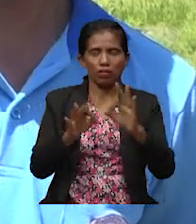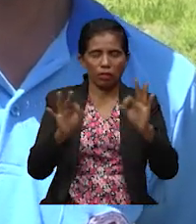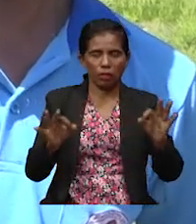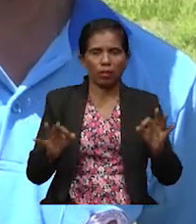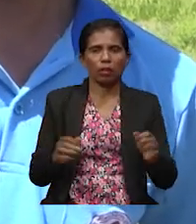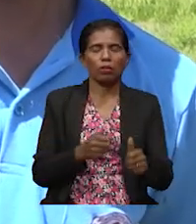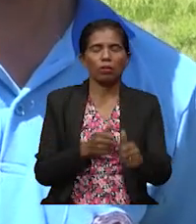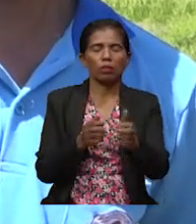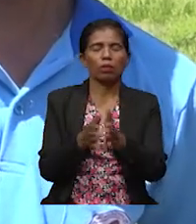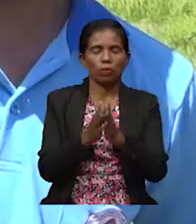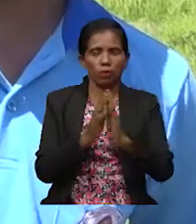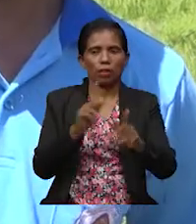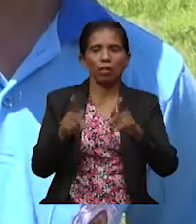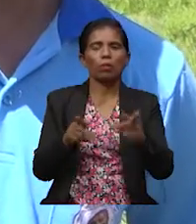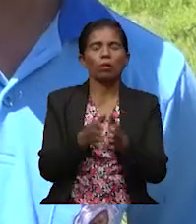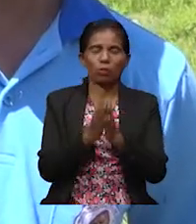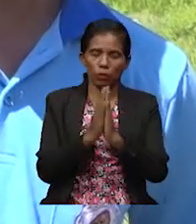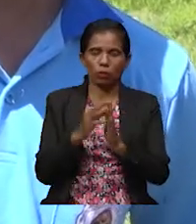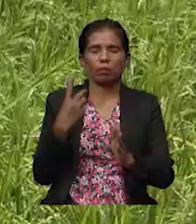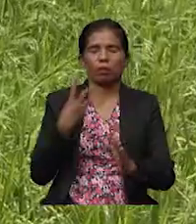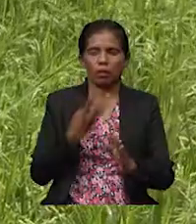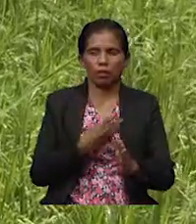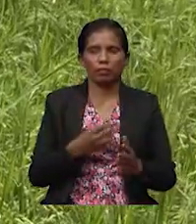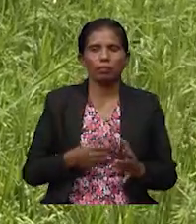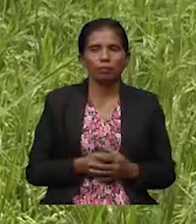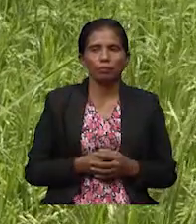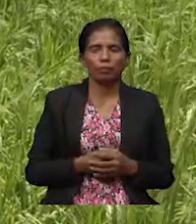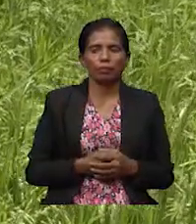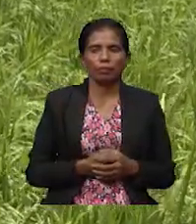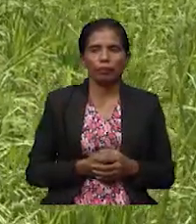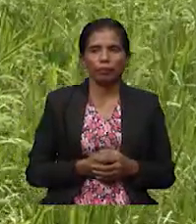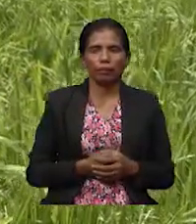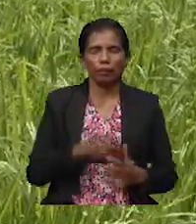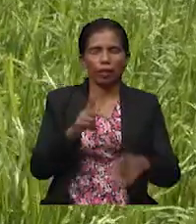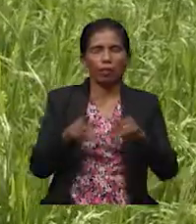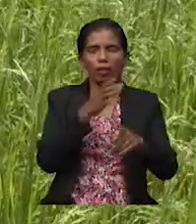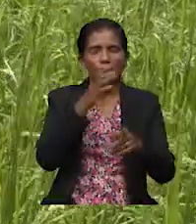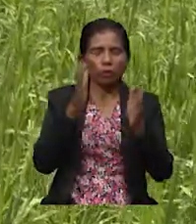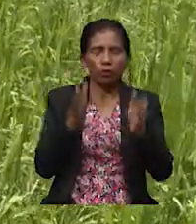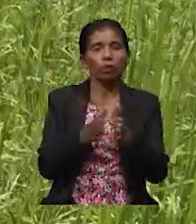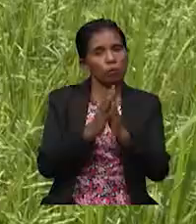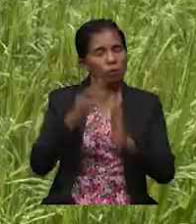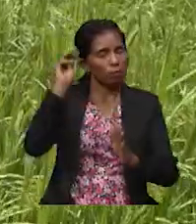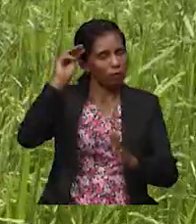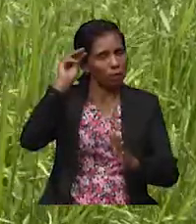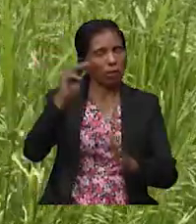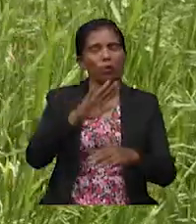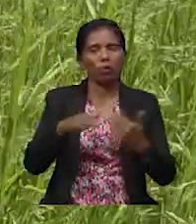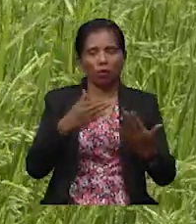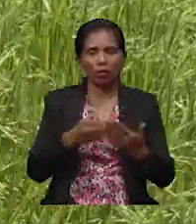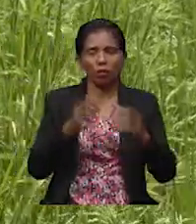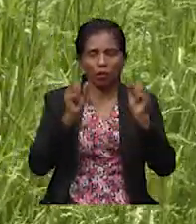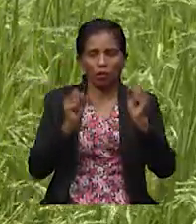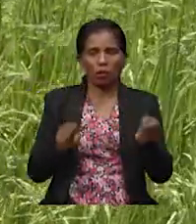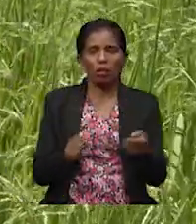metu rezidensi tine komunidade sera propoi povo agricultor sera mo su ministerio agricultura no pesca atau apoio